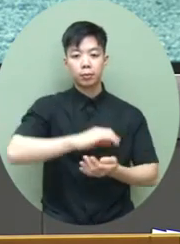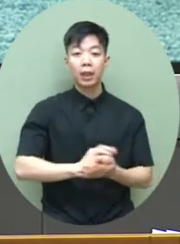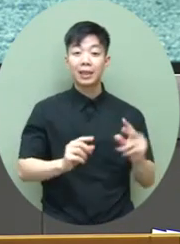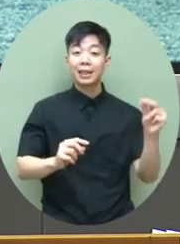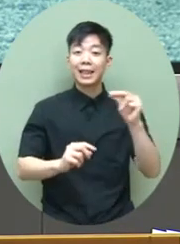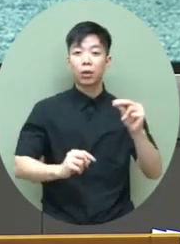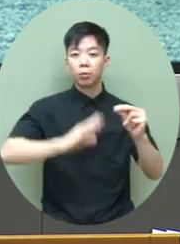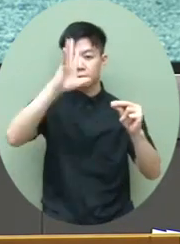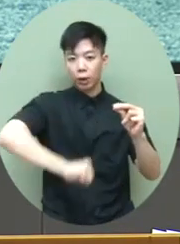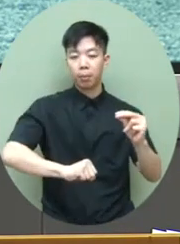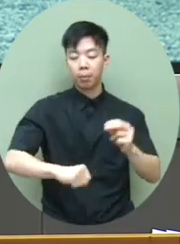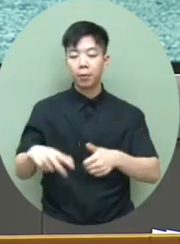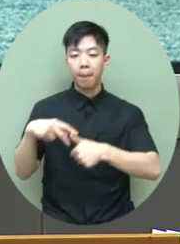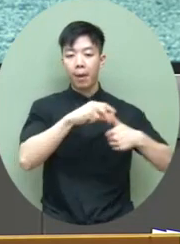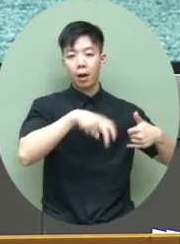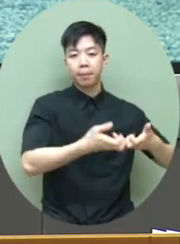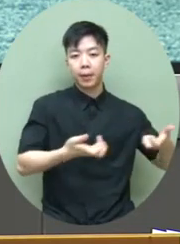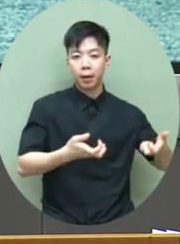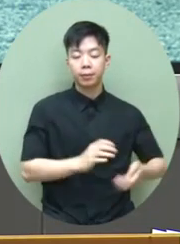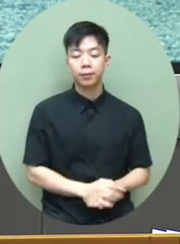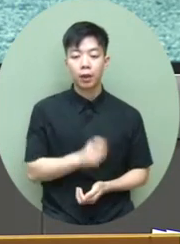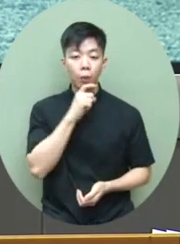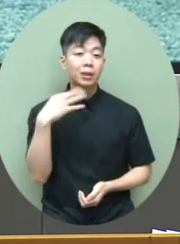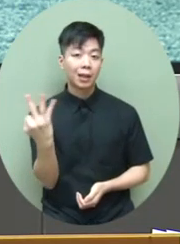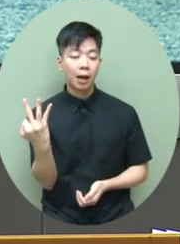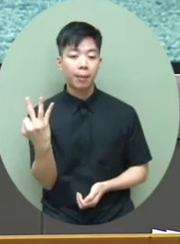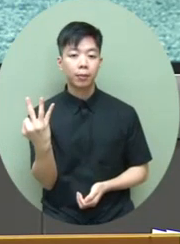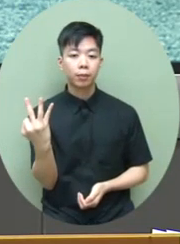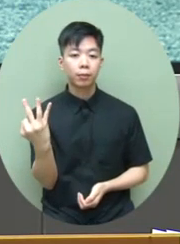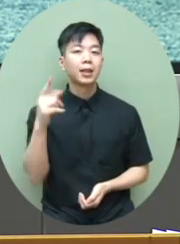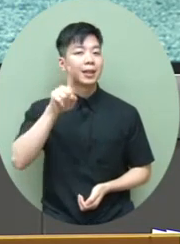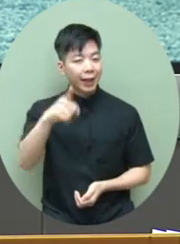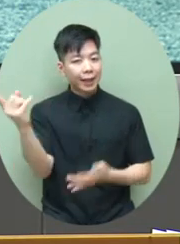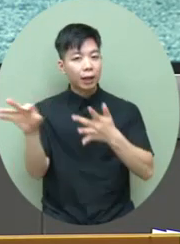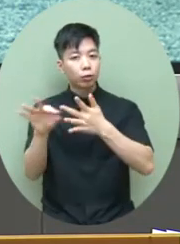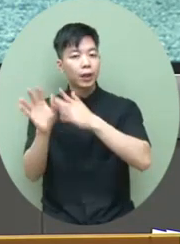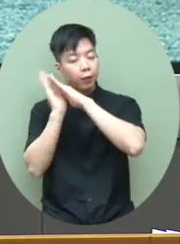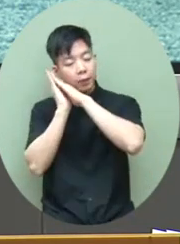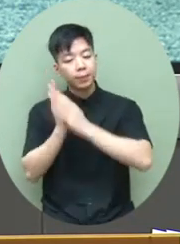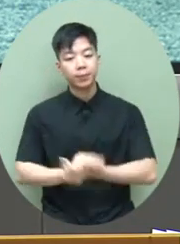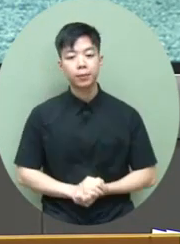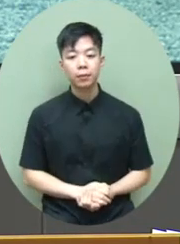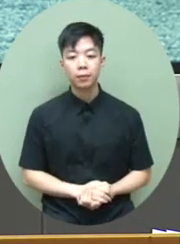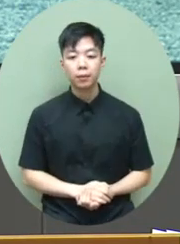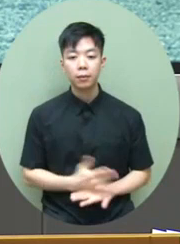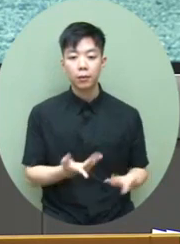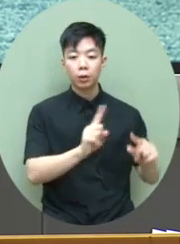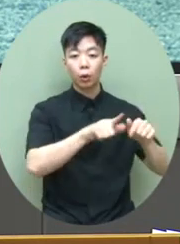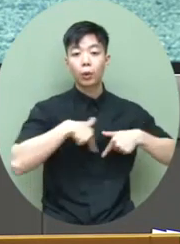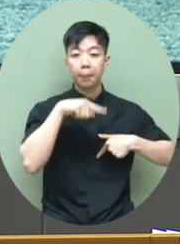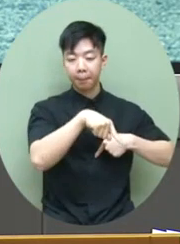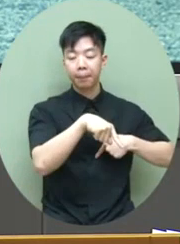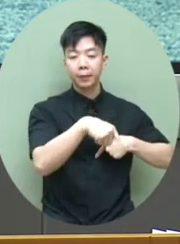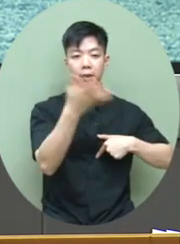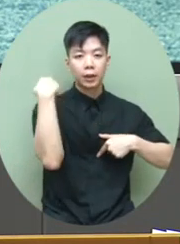7位入邊啦。咁另外仲有3位咧，就係、是、其他嘅院舍居住嘅。咁呢個地方咧，就曾經